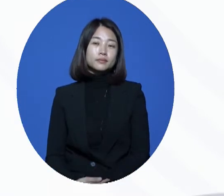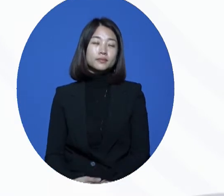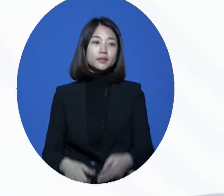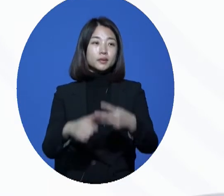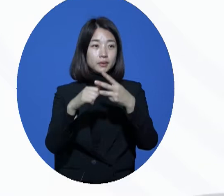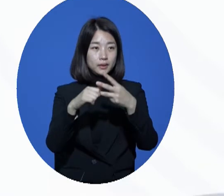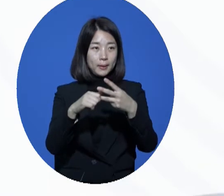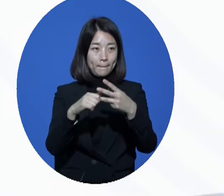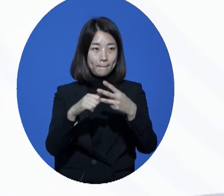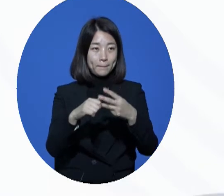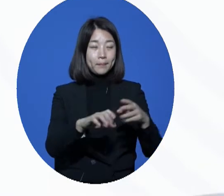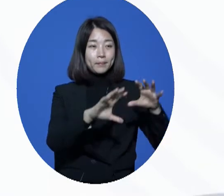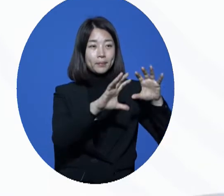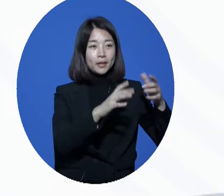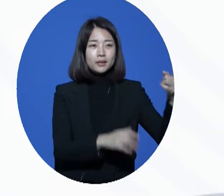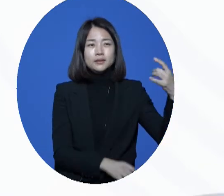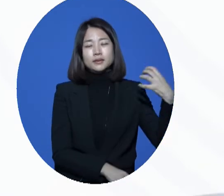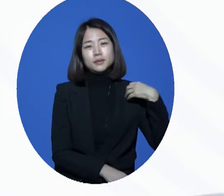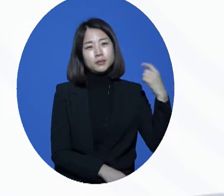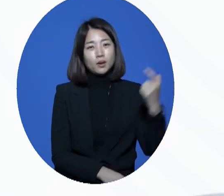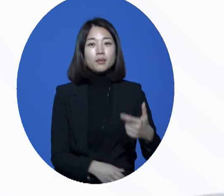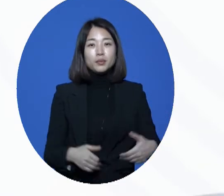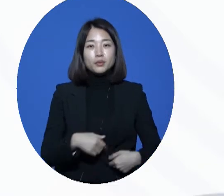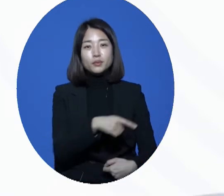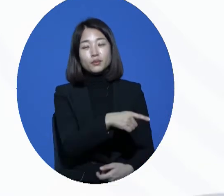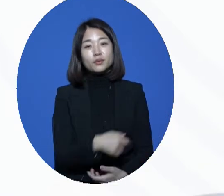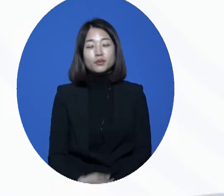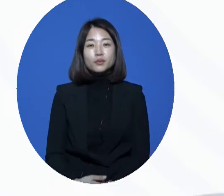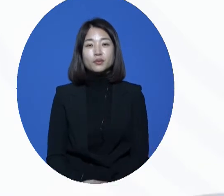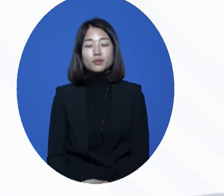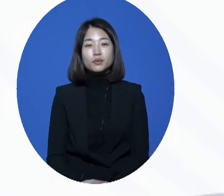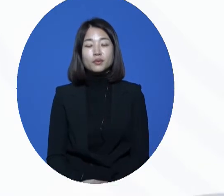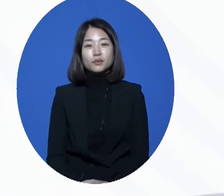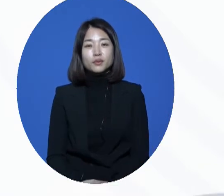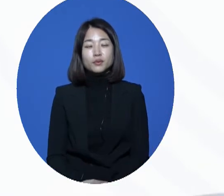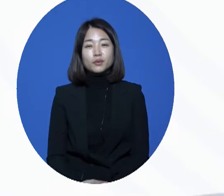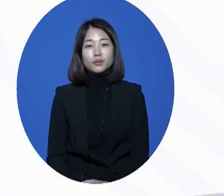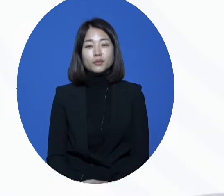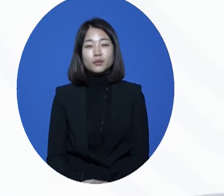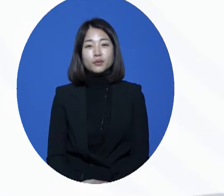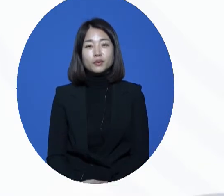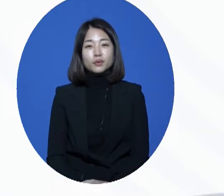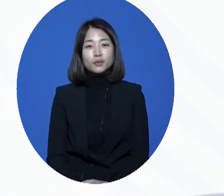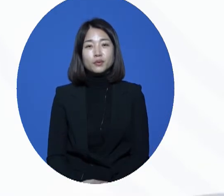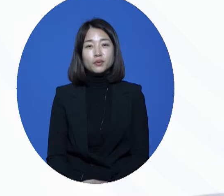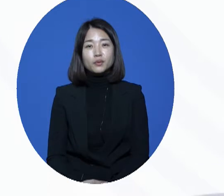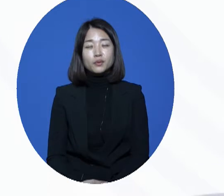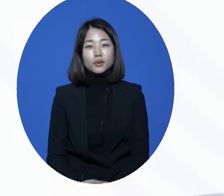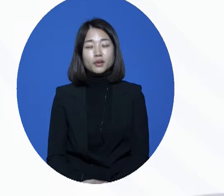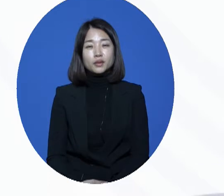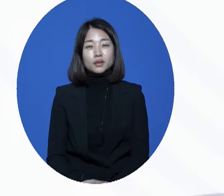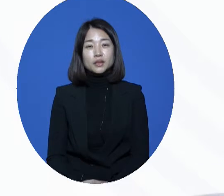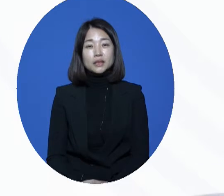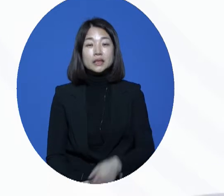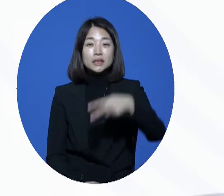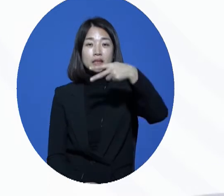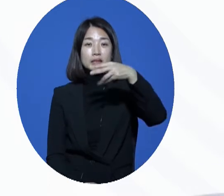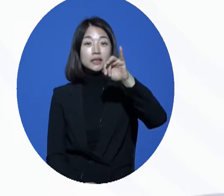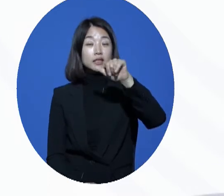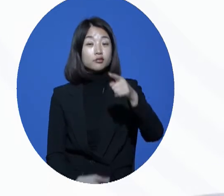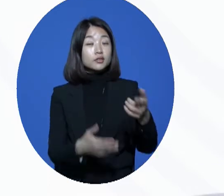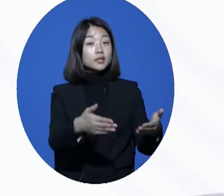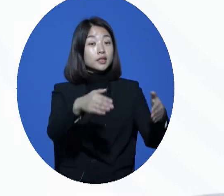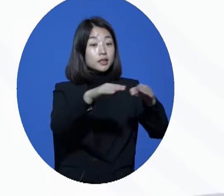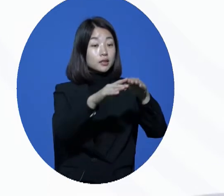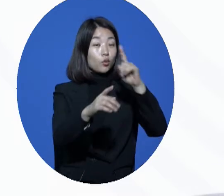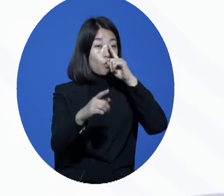세 번째는 국가 책임성이 강화되어야 될 필요가 있을 것 같습니다. 기초지자체를 중심으로 실질적으로 이